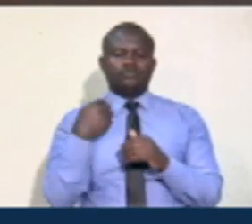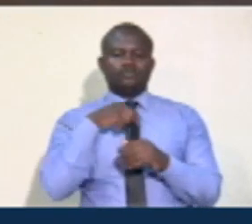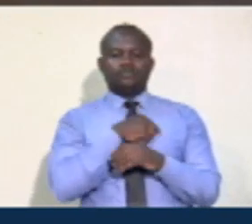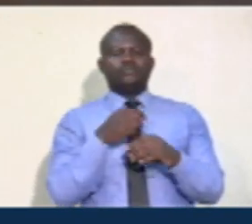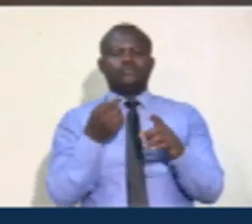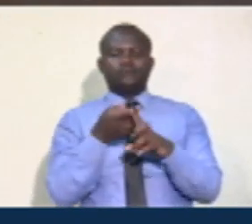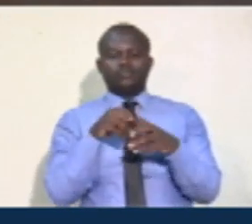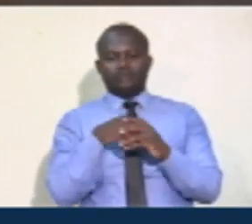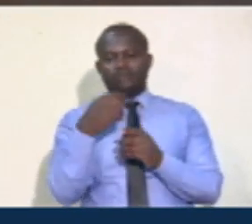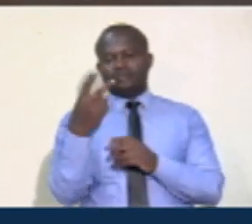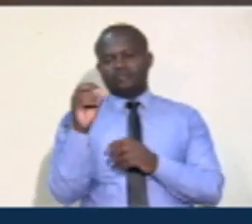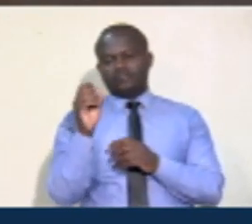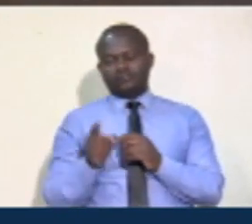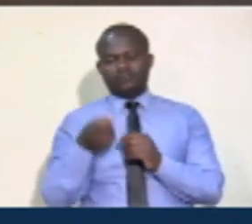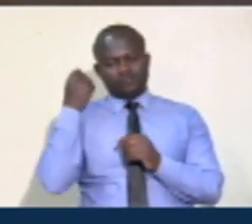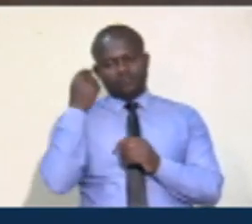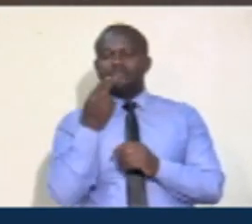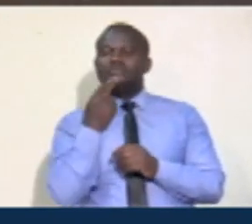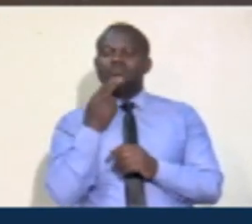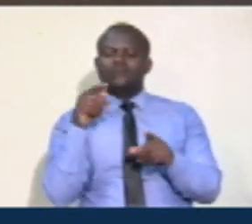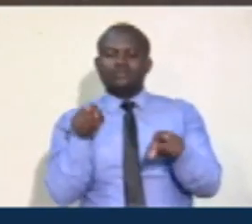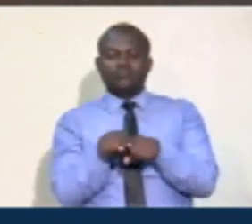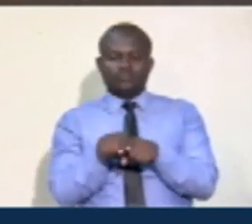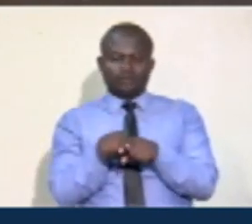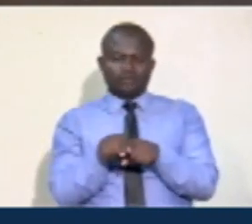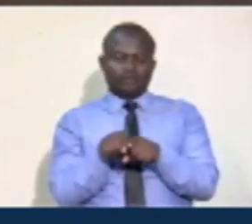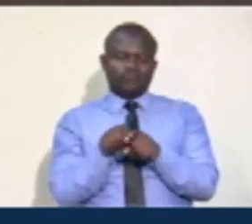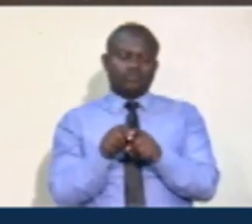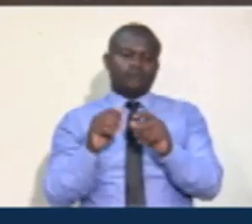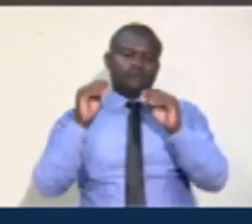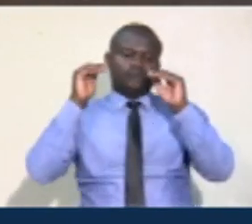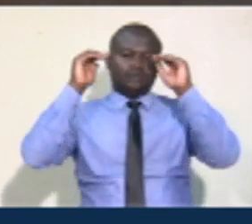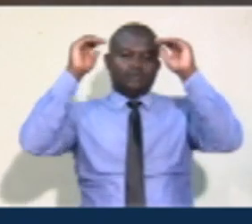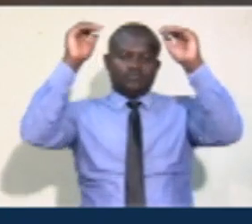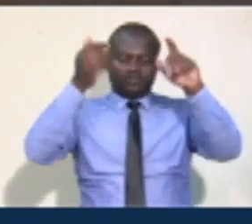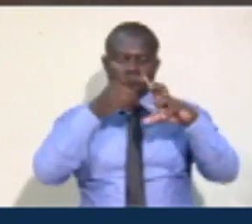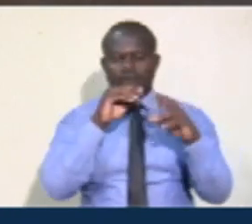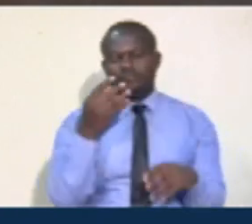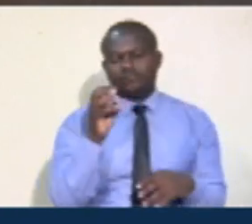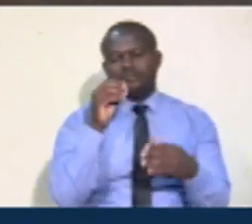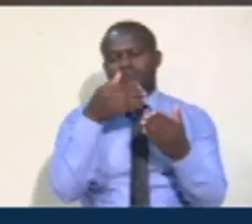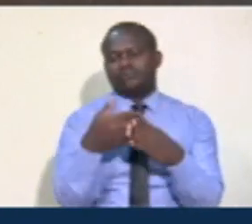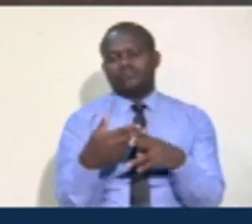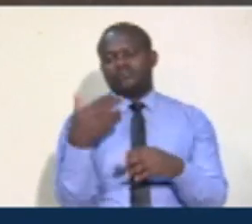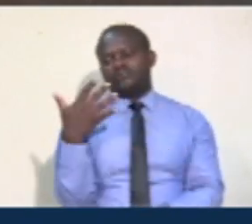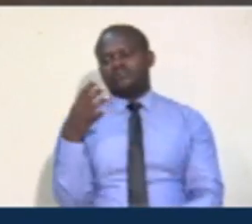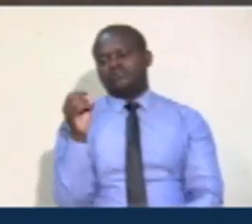mu 20 iyo sukari nayo rero yarazamutse yavuye ku 40,000 igeze kuri